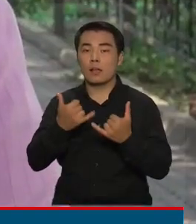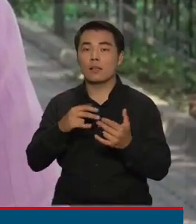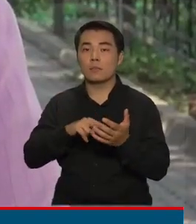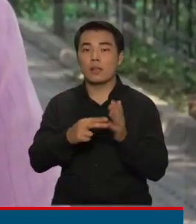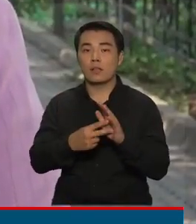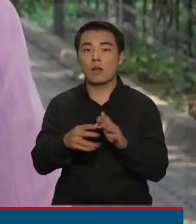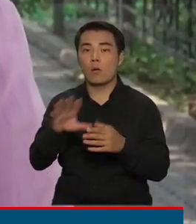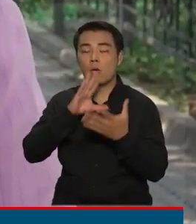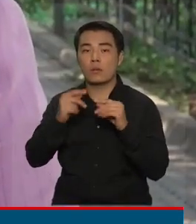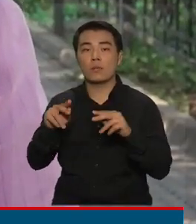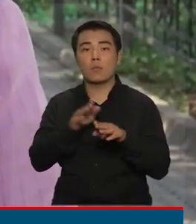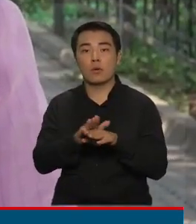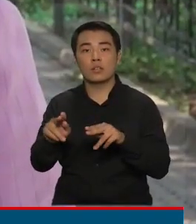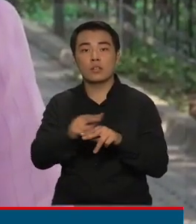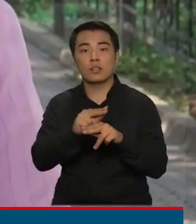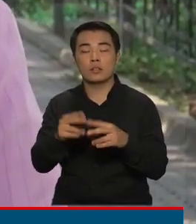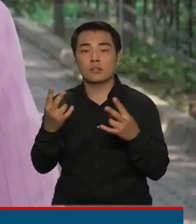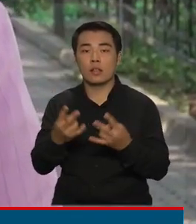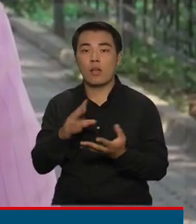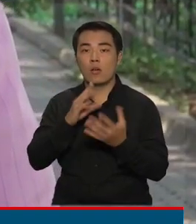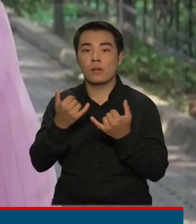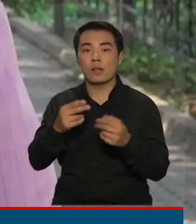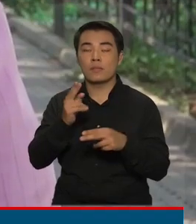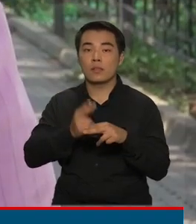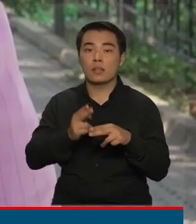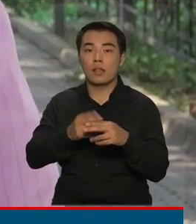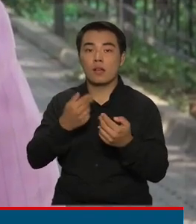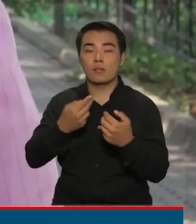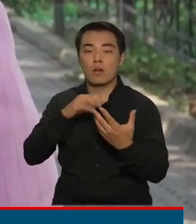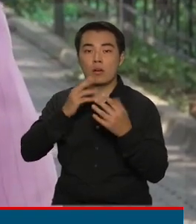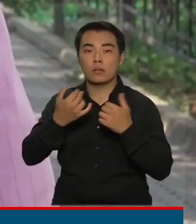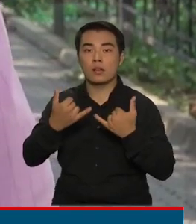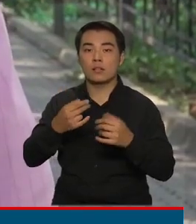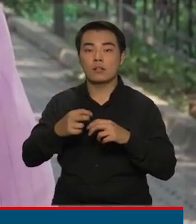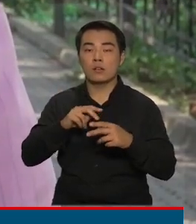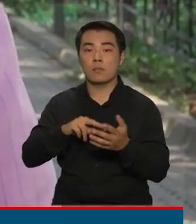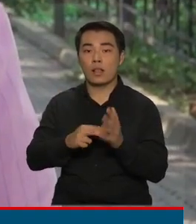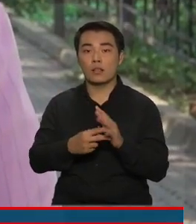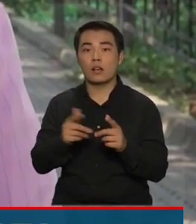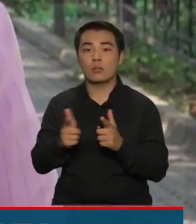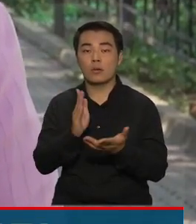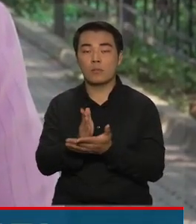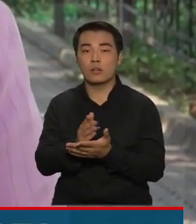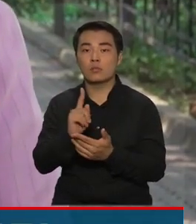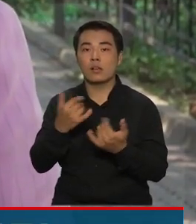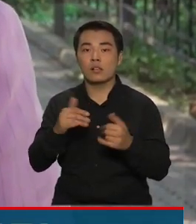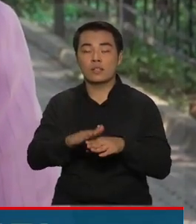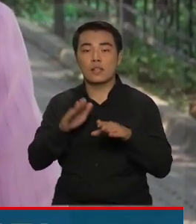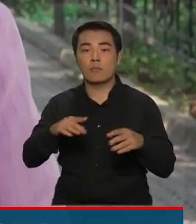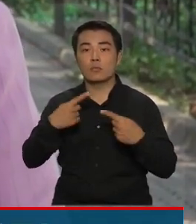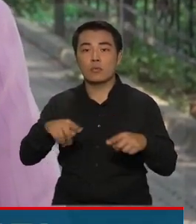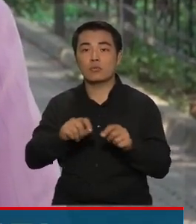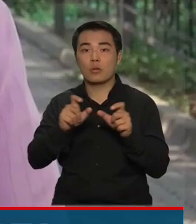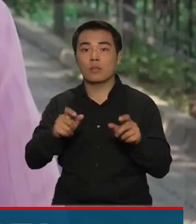Ғимаратқа жедел күрделі жөндеу жұмыстарын жасау керек. Қазір сметалық құжаттар дайындалып жатыр. Ал оқушылар әзірге басқа жерде білім алуға мәжбүр. Бірақ